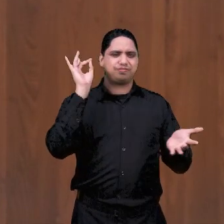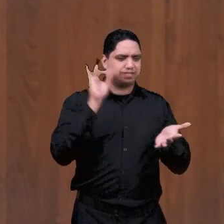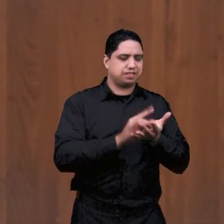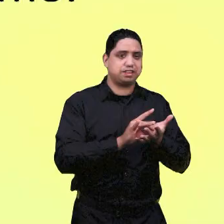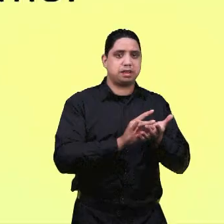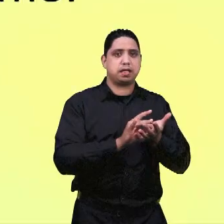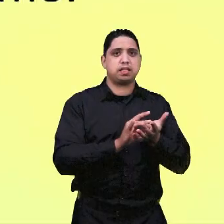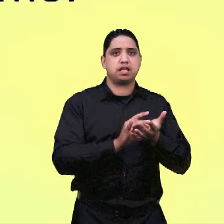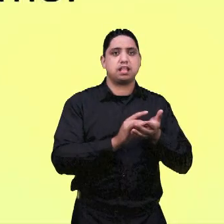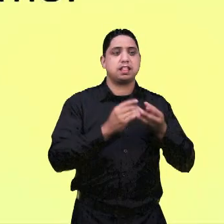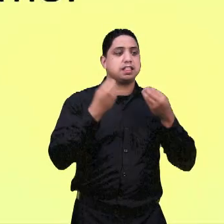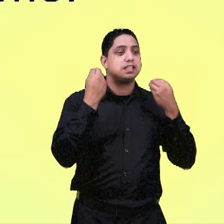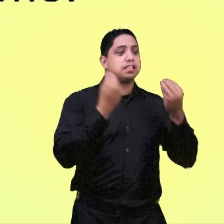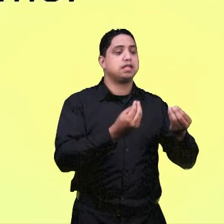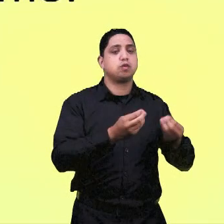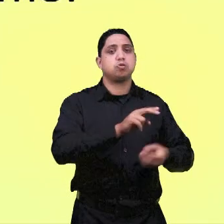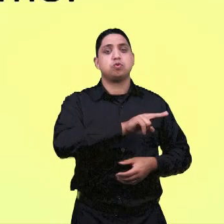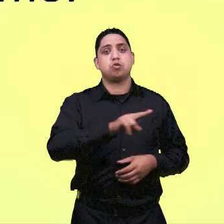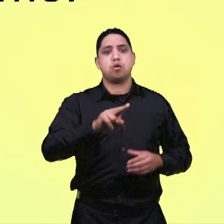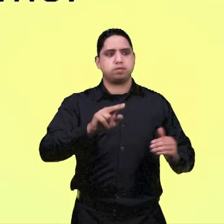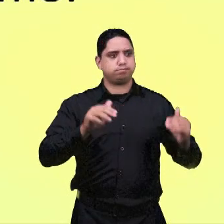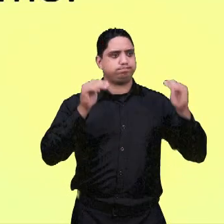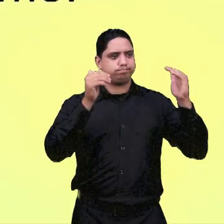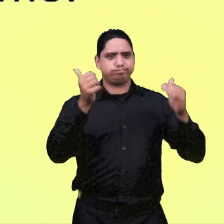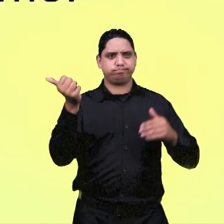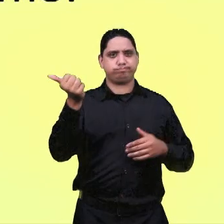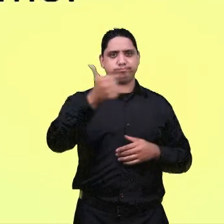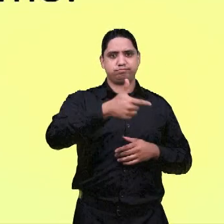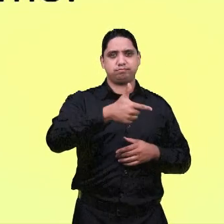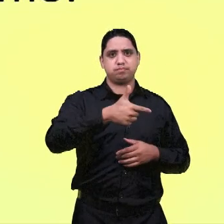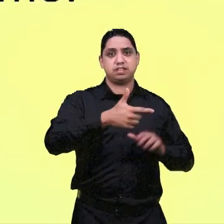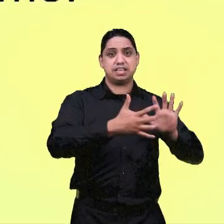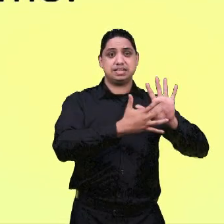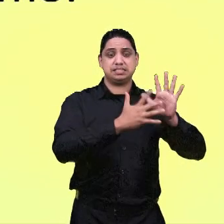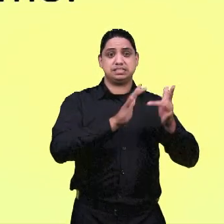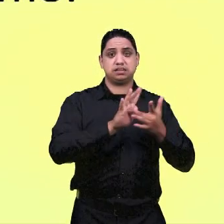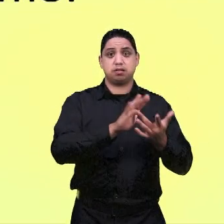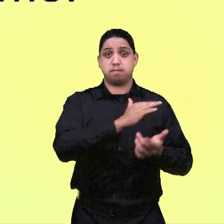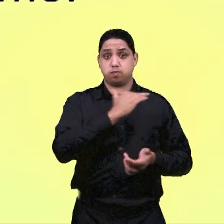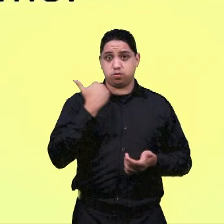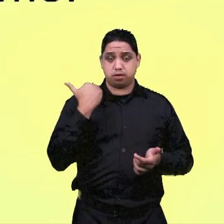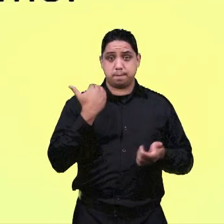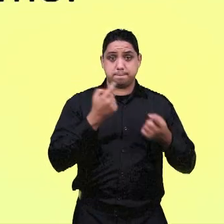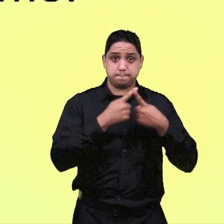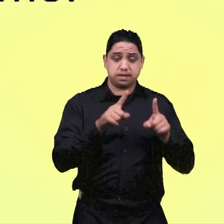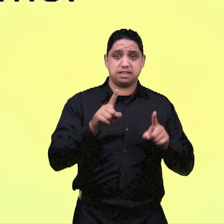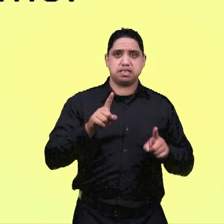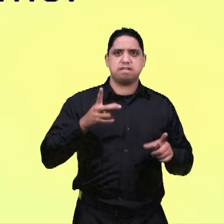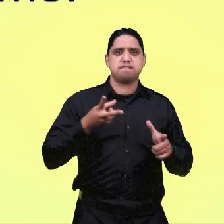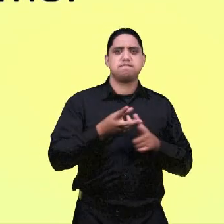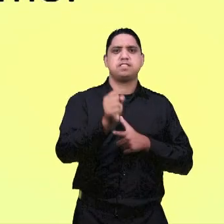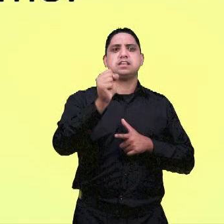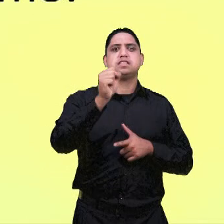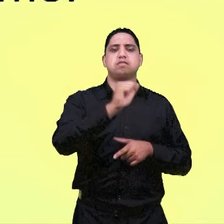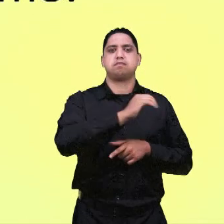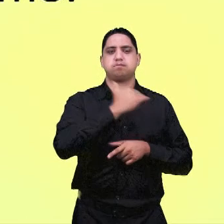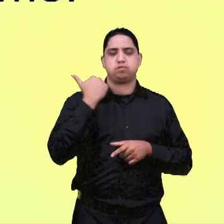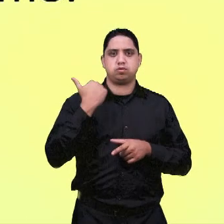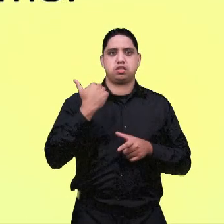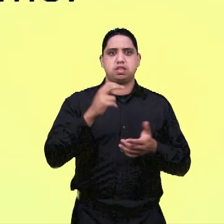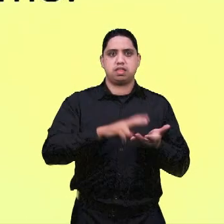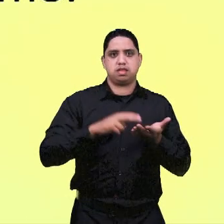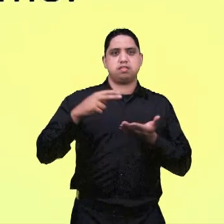souveraine. Il lui a donné un nom qui a surtout le nom. Jésus est mort, mais il a vaincu la mort et il